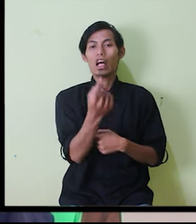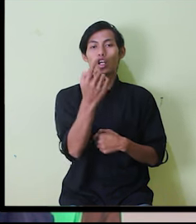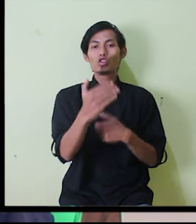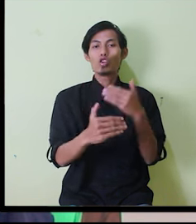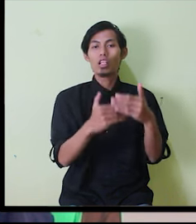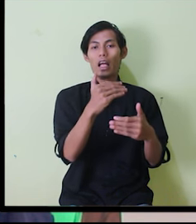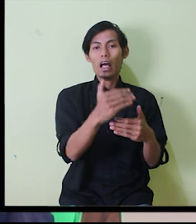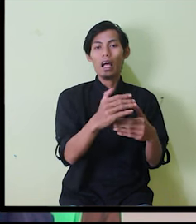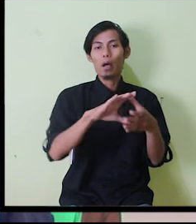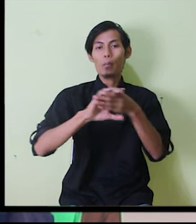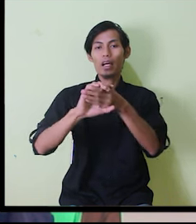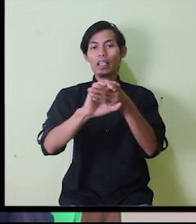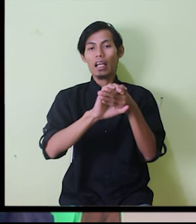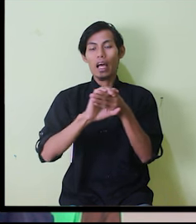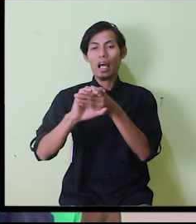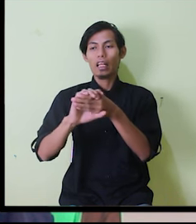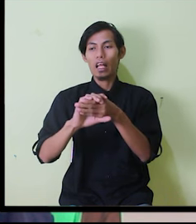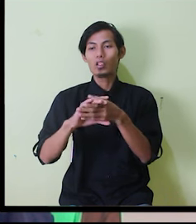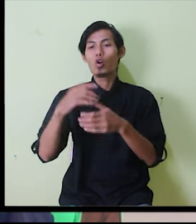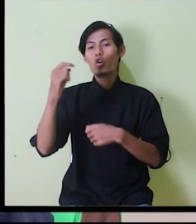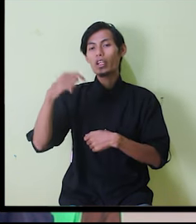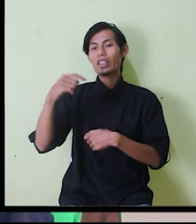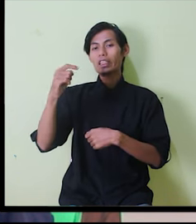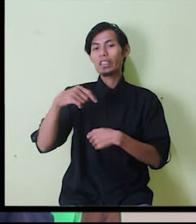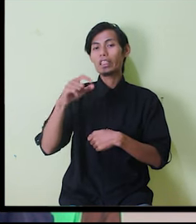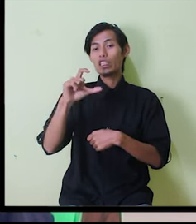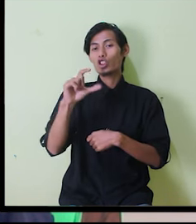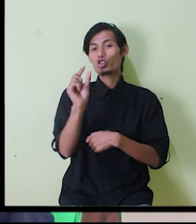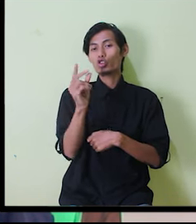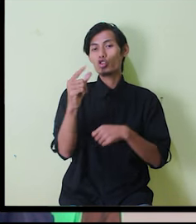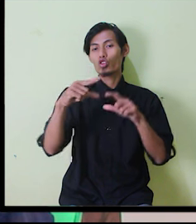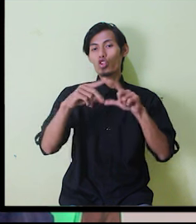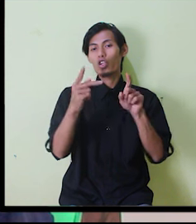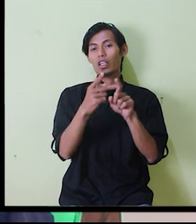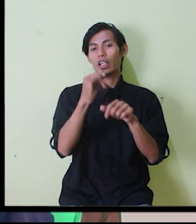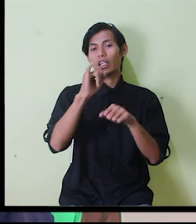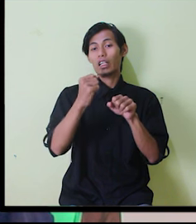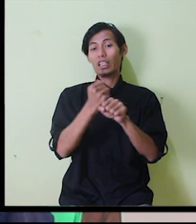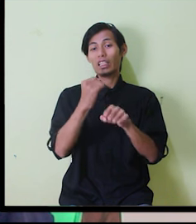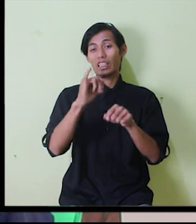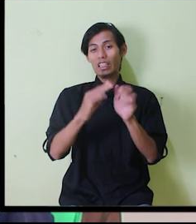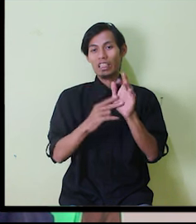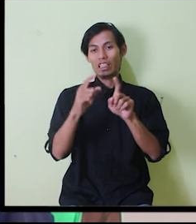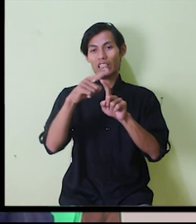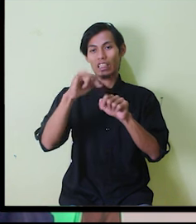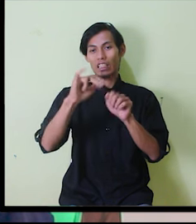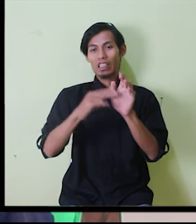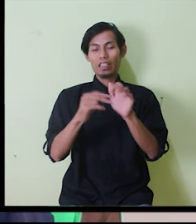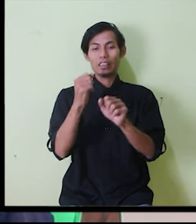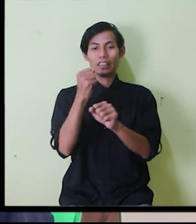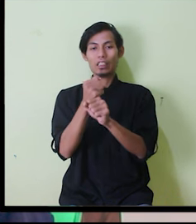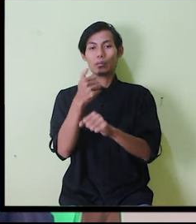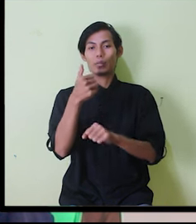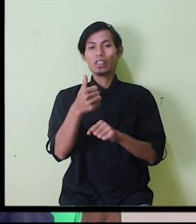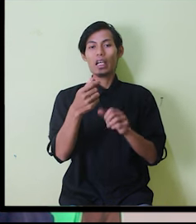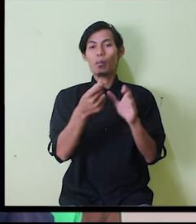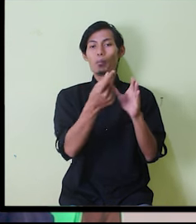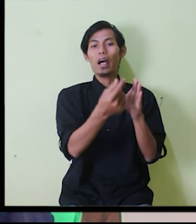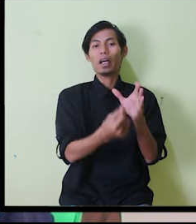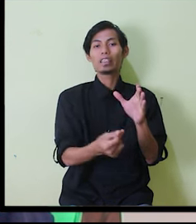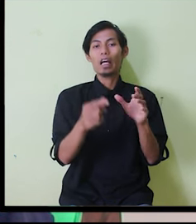masyarakat bahwasanya ini loh di keluran curah kinting sekarang sudah gak ada loget pembayaran PBB melalui